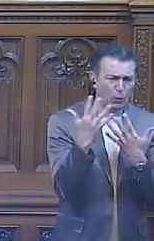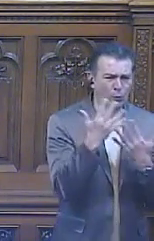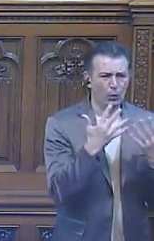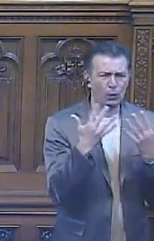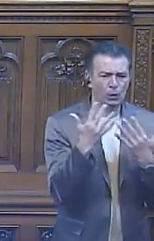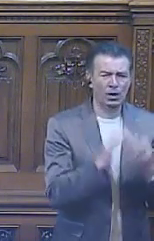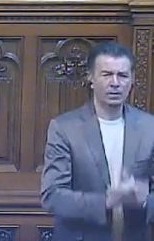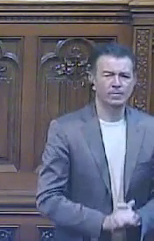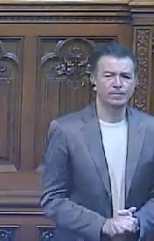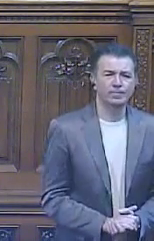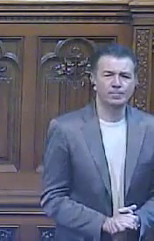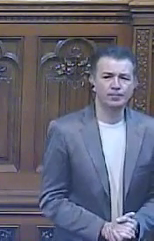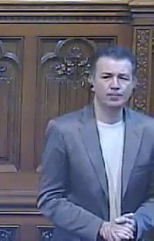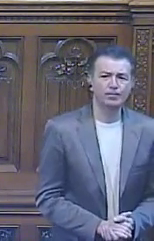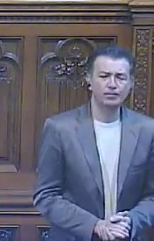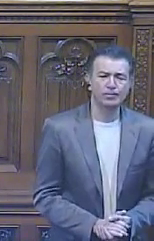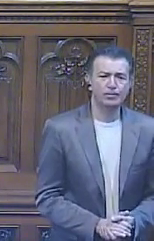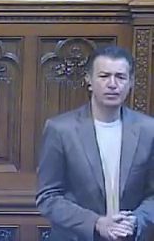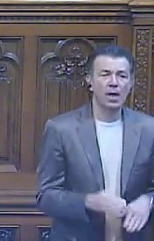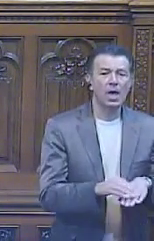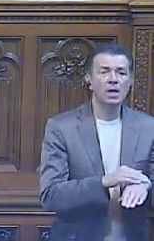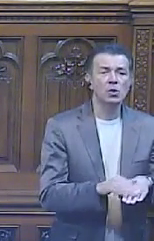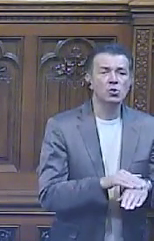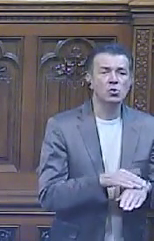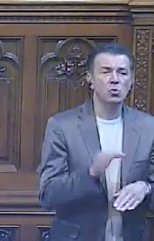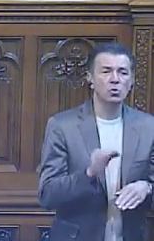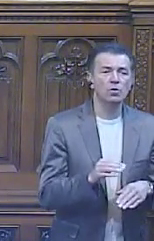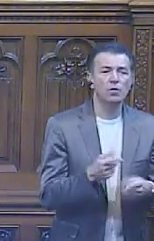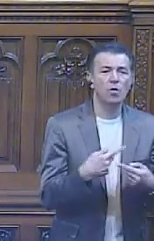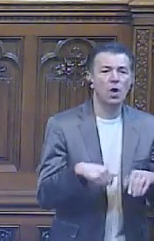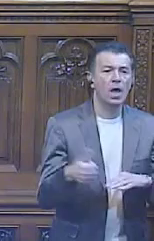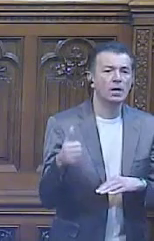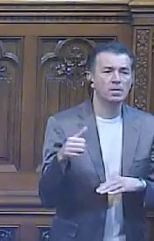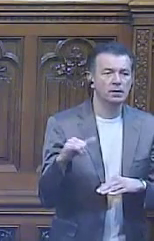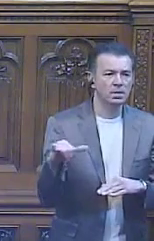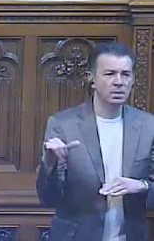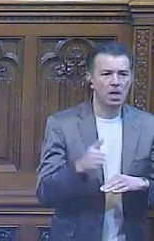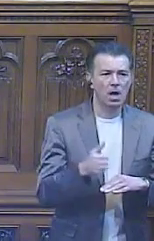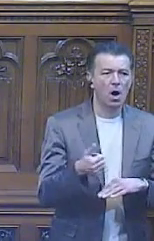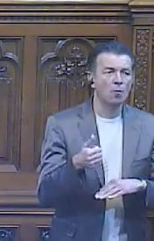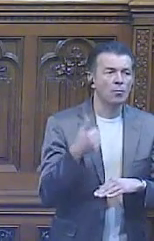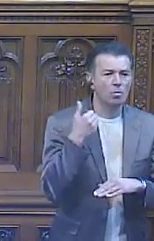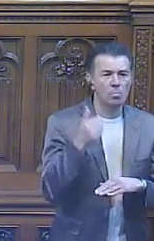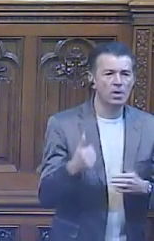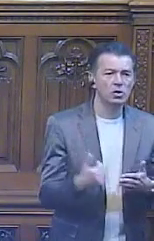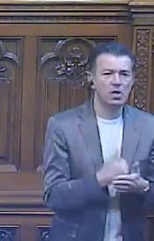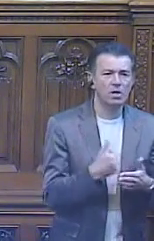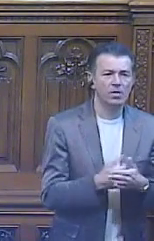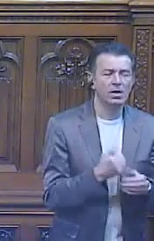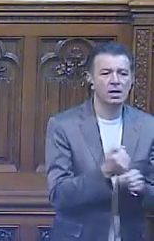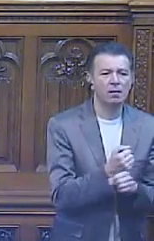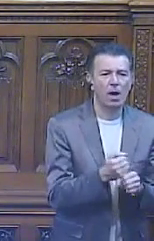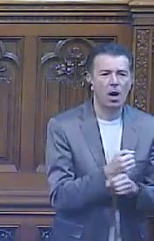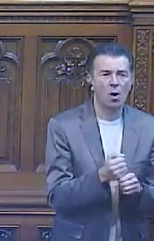Irritationen gibt. Entschuldigt sind Frau Landeshauptmann, Stellvertreterin Magister Brauner,